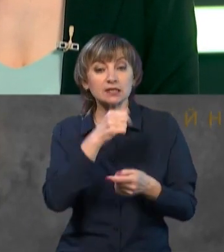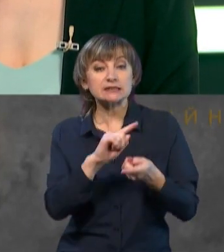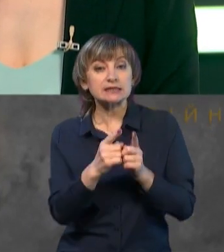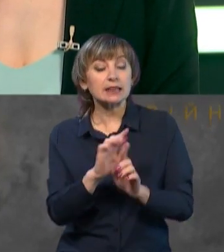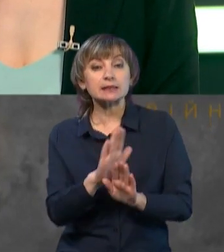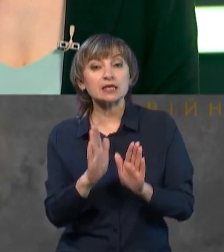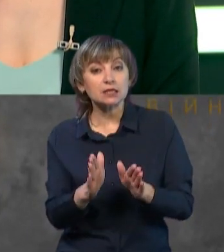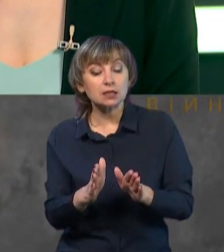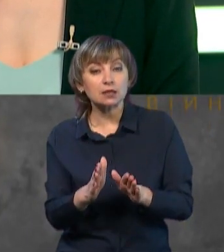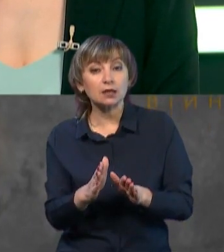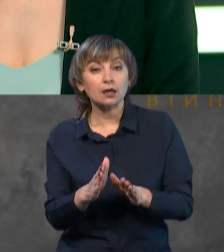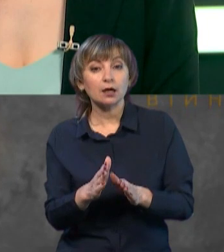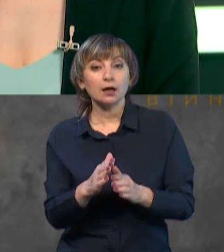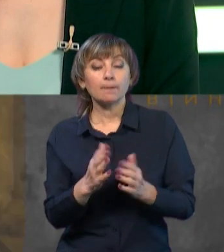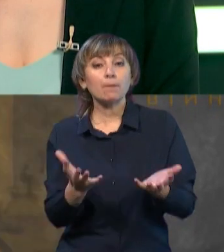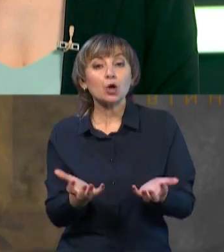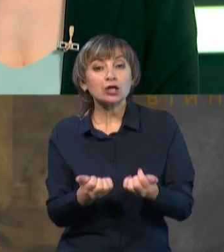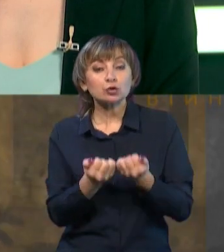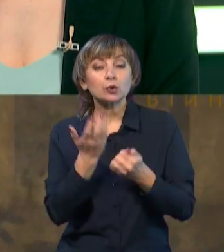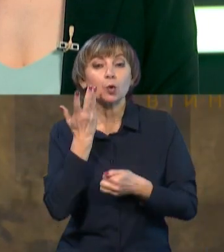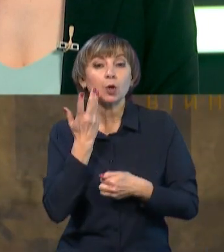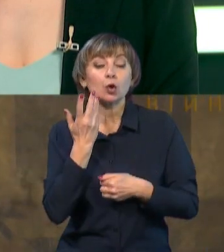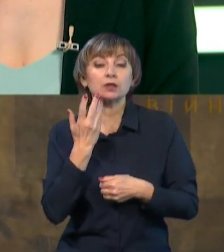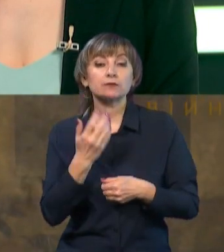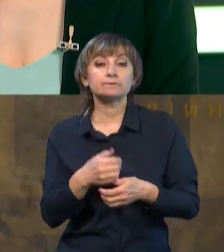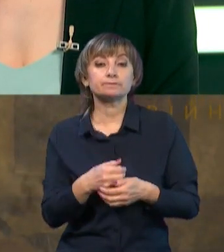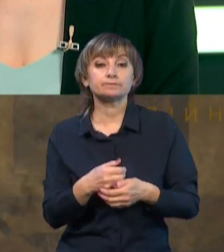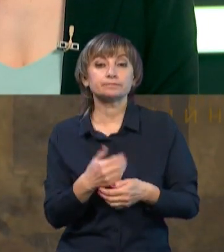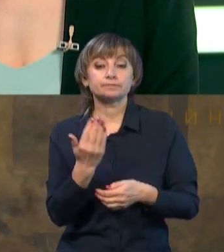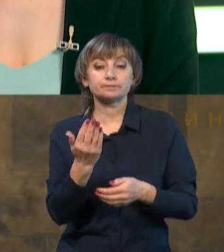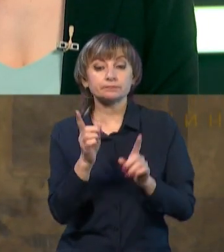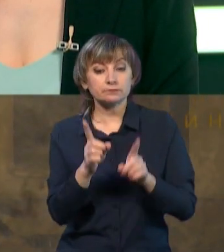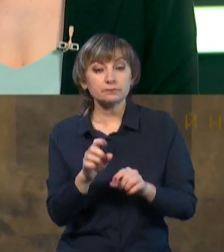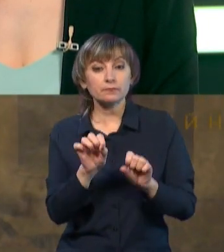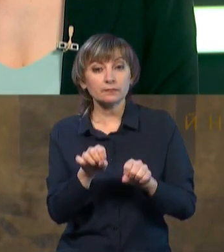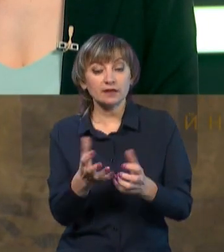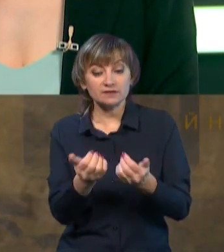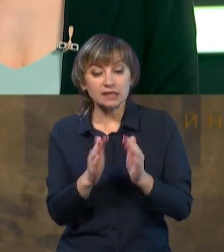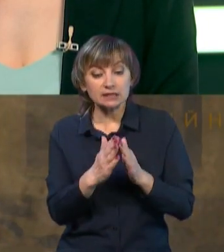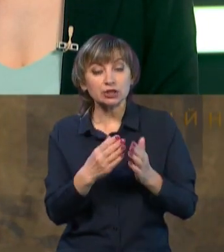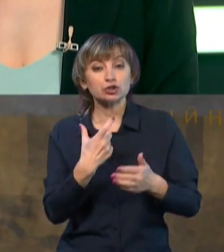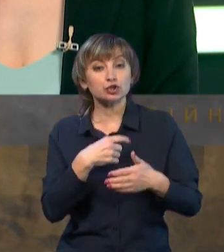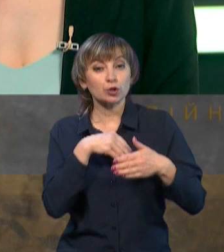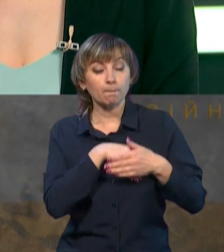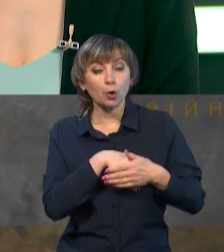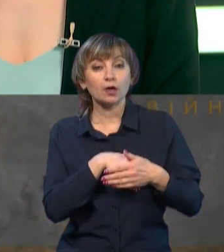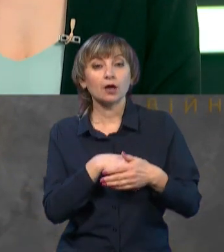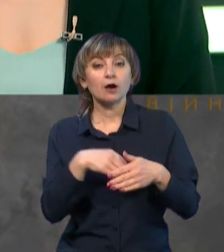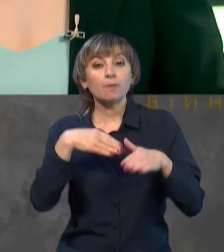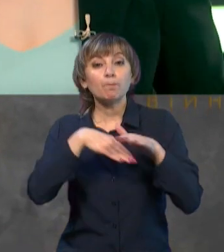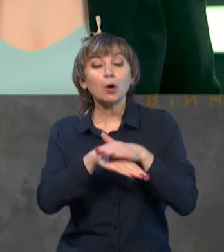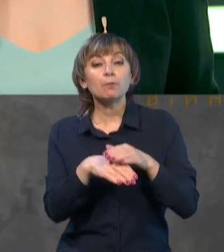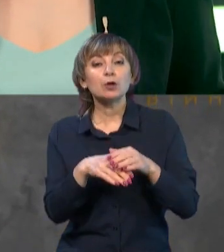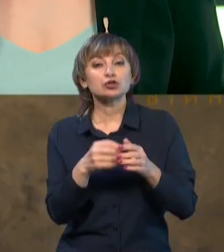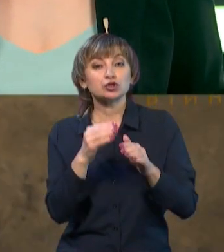тільки порятунком, коли ти справді міг взяти книгу з собою і в бомбосховище,